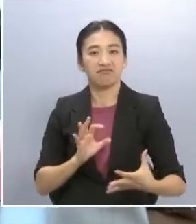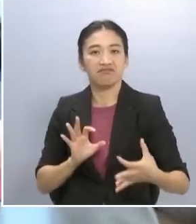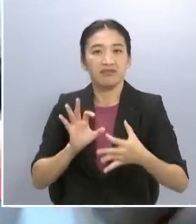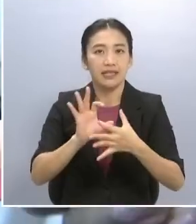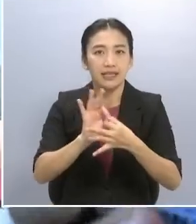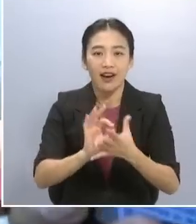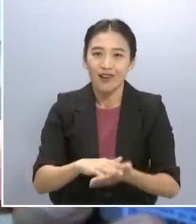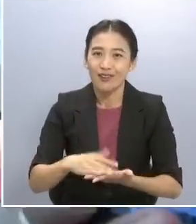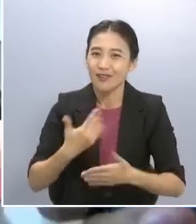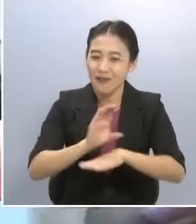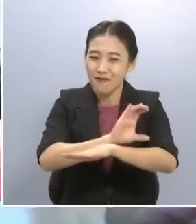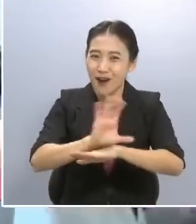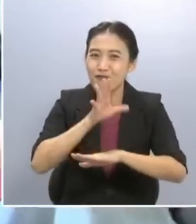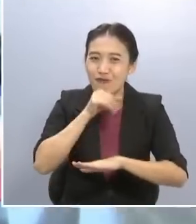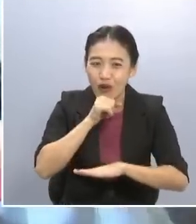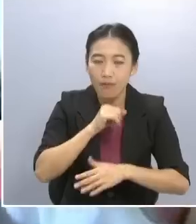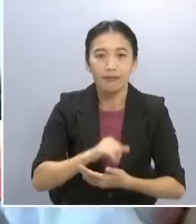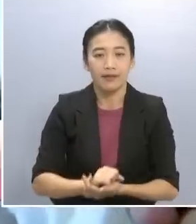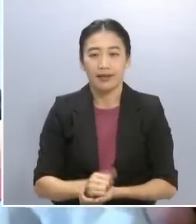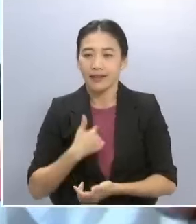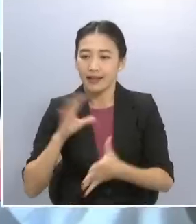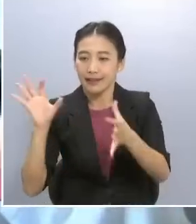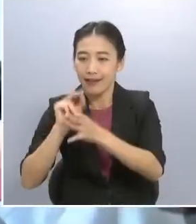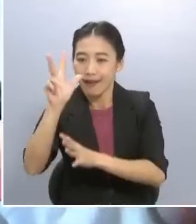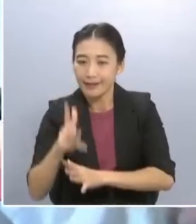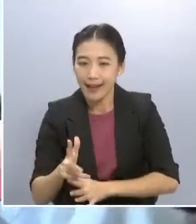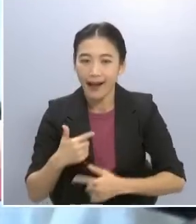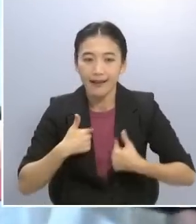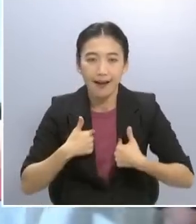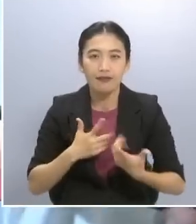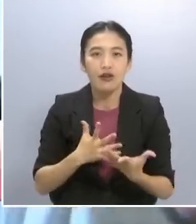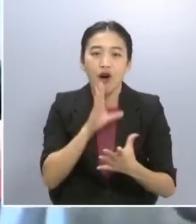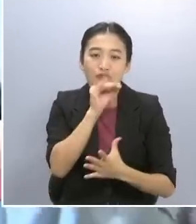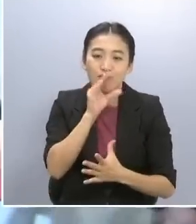ส้มพอผมแตะเรื่องกัญชามาถล่มผมเหรอ